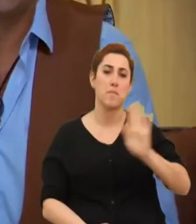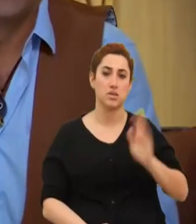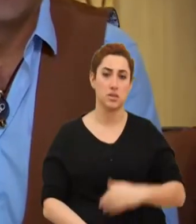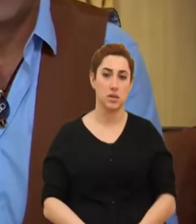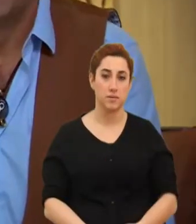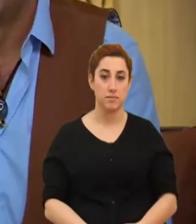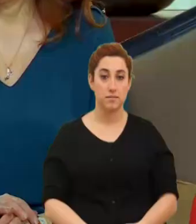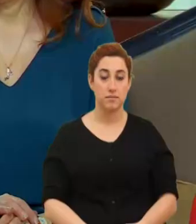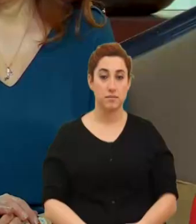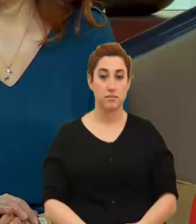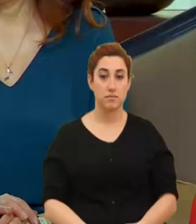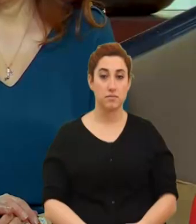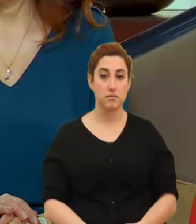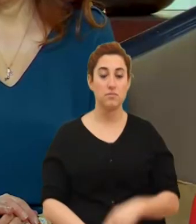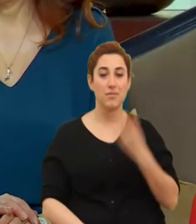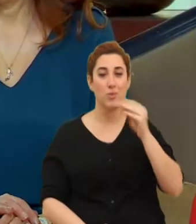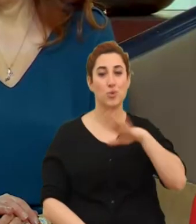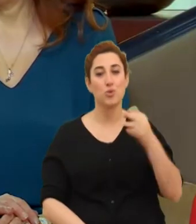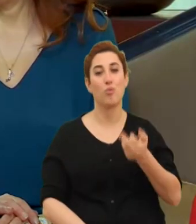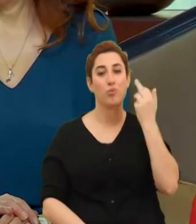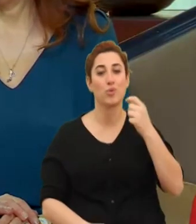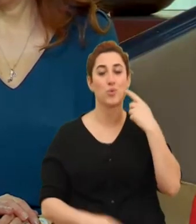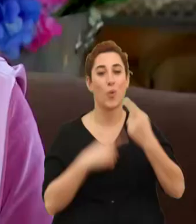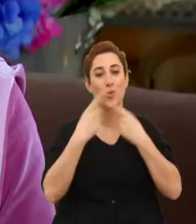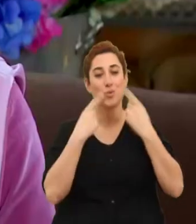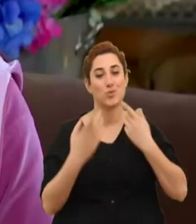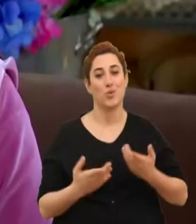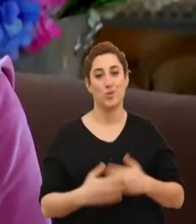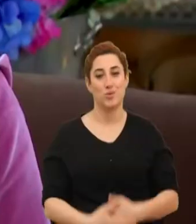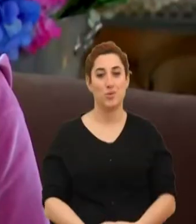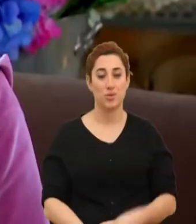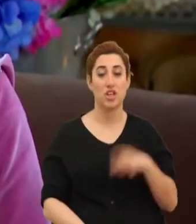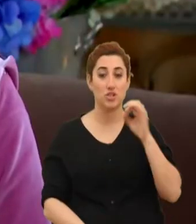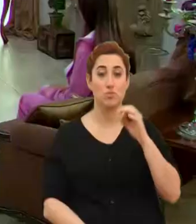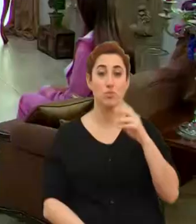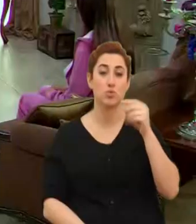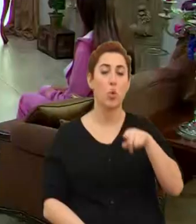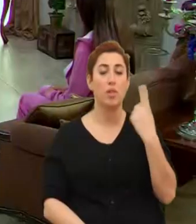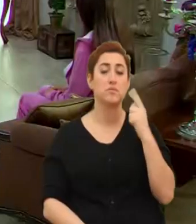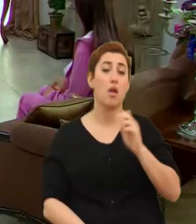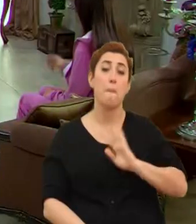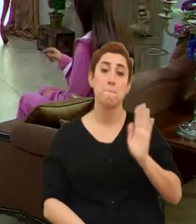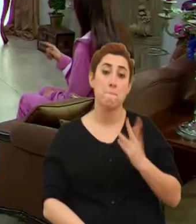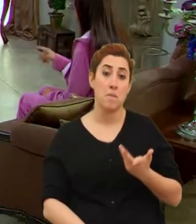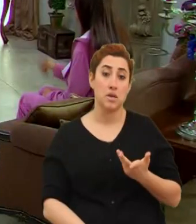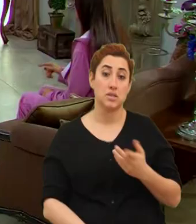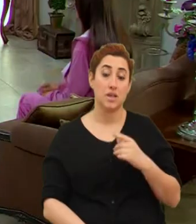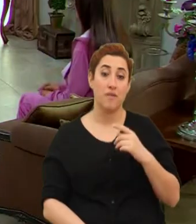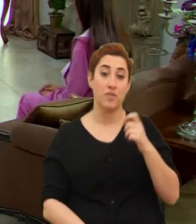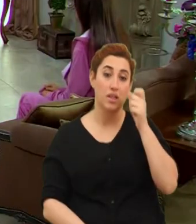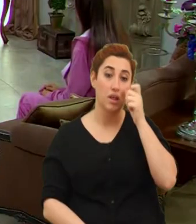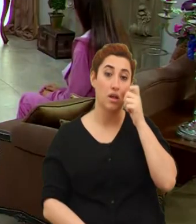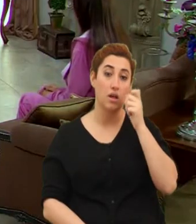yapmaz. Ya uşaklar, boşuna konuşuyorsunuz ya. Şimdi bu uşak öyle bir şey yapmaz yani. Dikkat